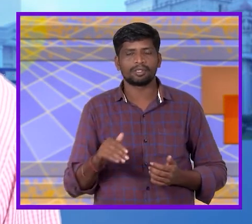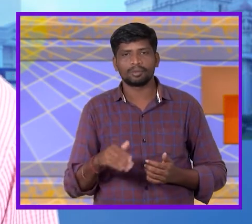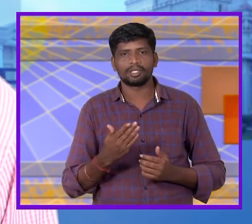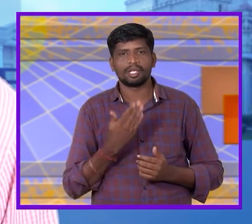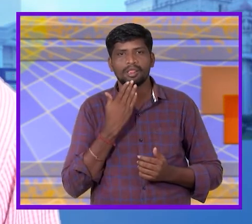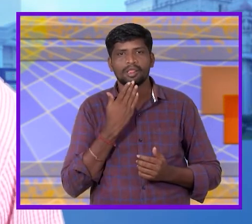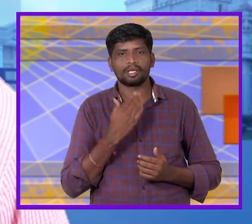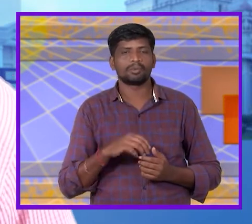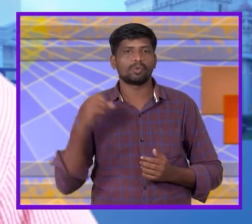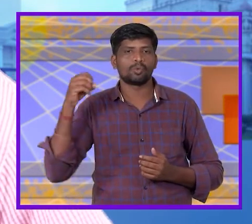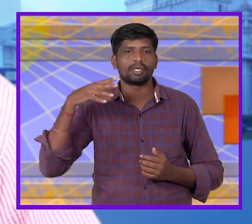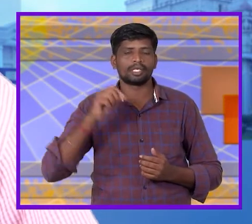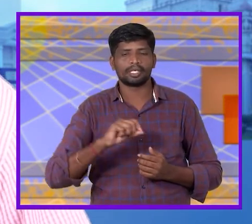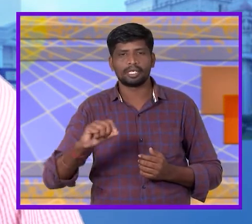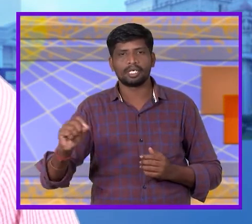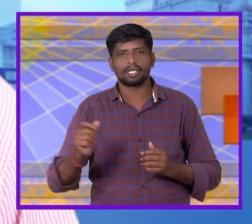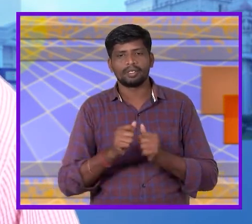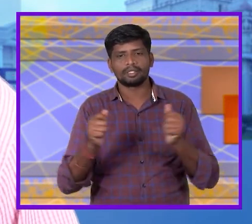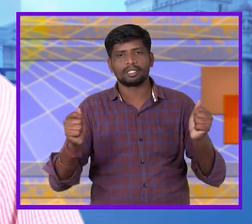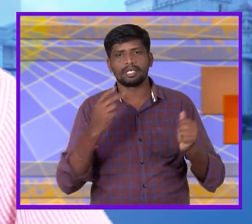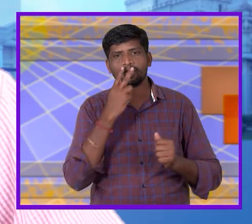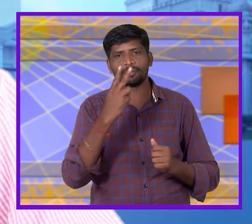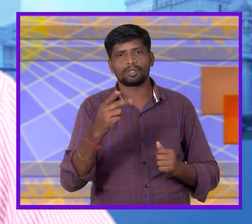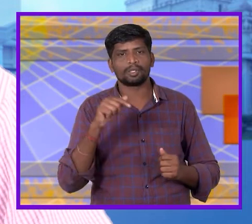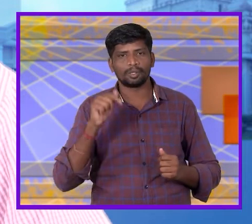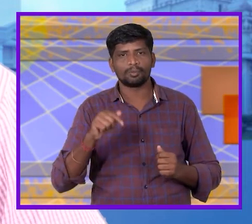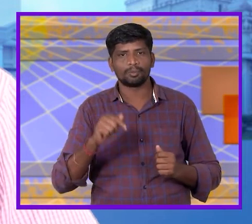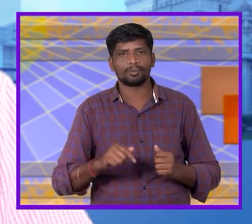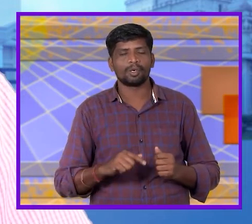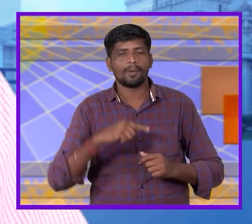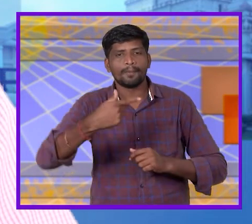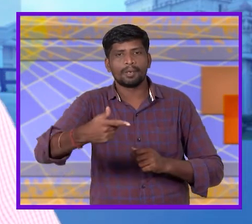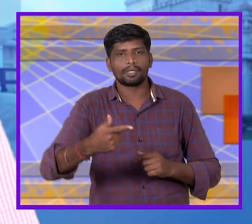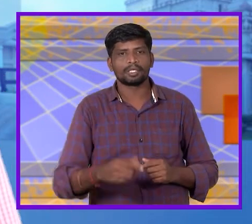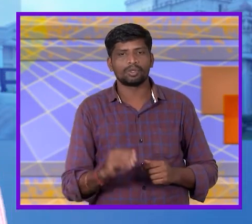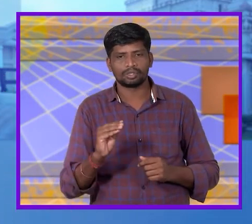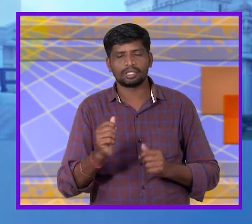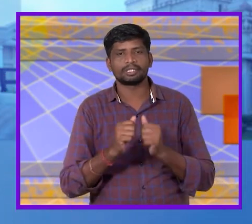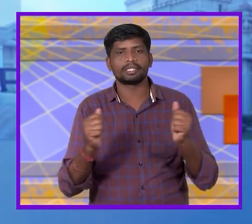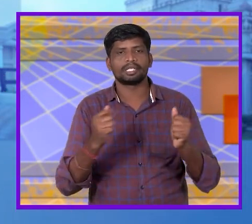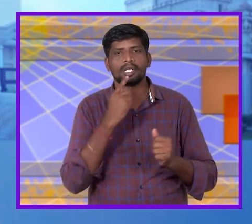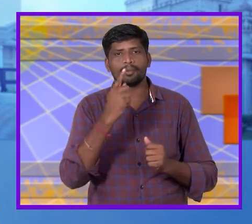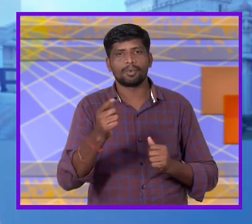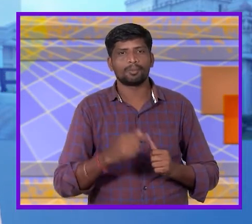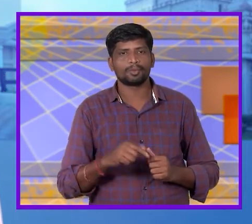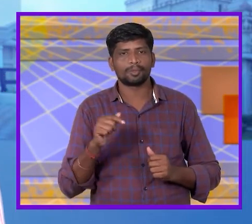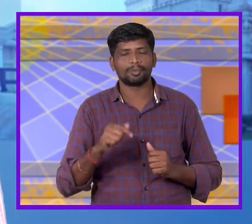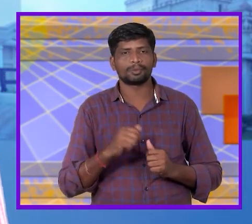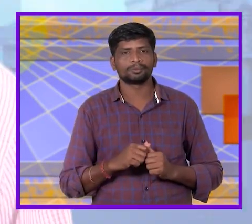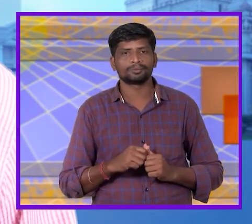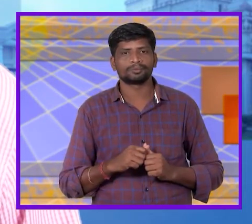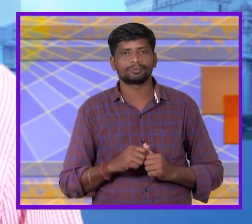தமிழ் ஒளிர் இடங்களில் நிறைய செய்திகளை நம்ம பார்த்தோம். இப்போ மீள் பார்வையாக சில செய்திகளை நம்ம பார்க்கலாம். இப்போது